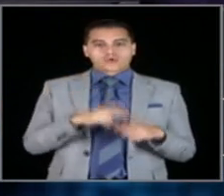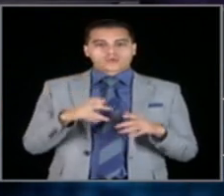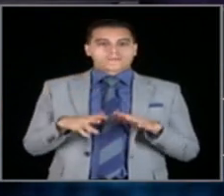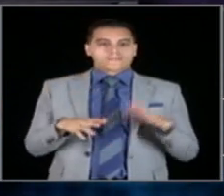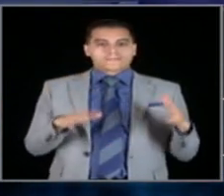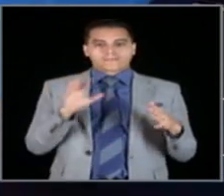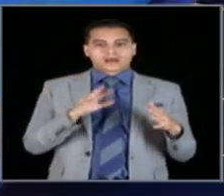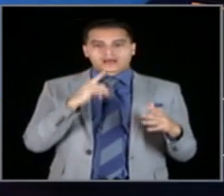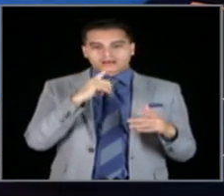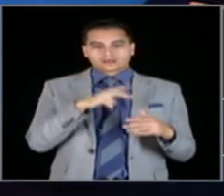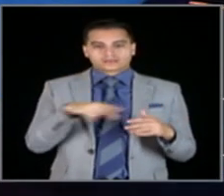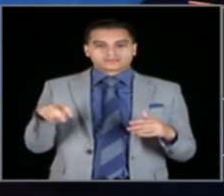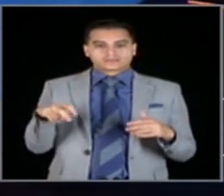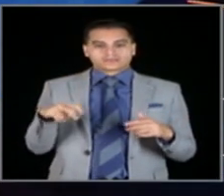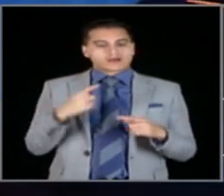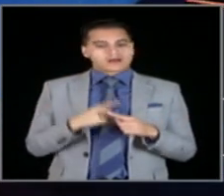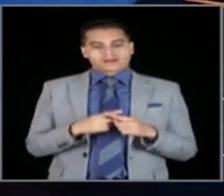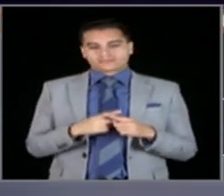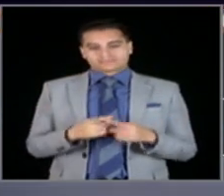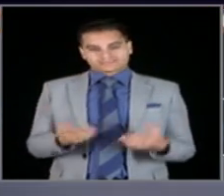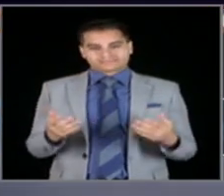1800، فما هي؟ بريطانيا. غلط.